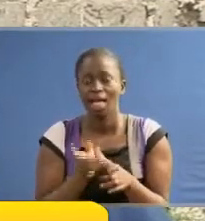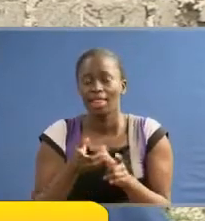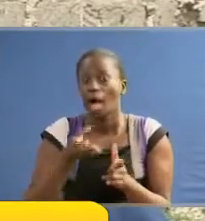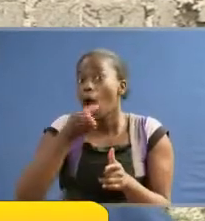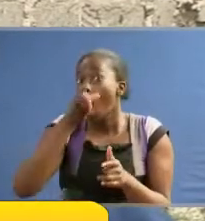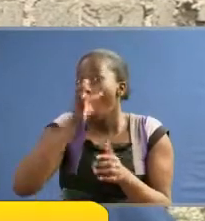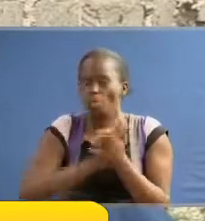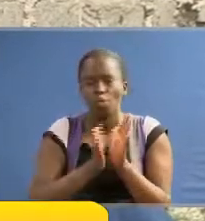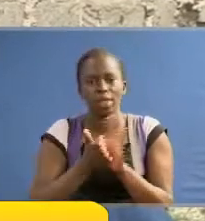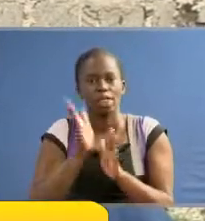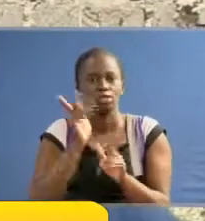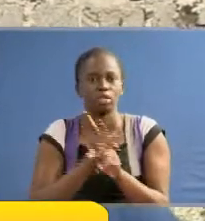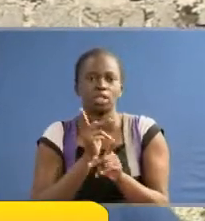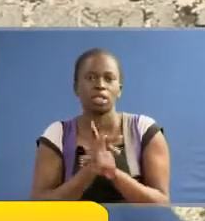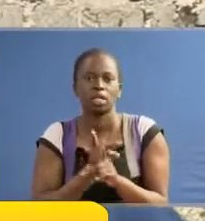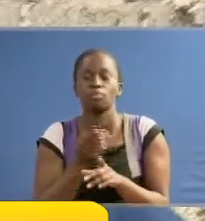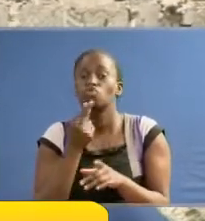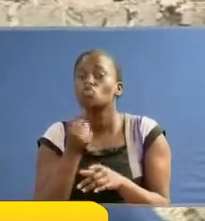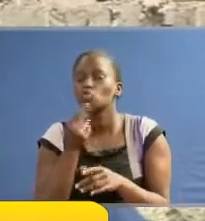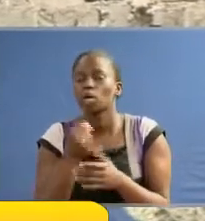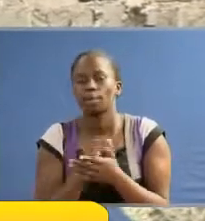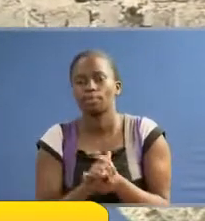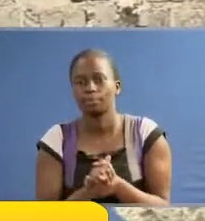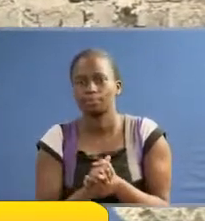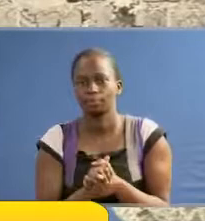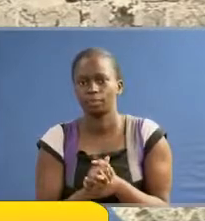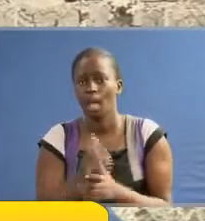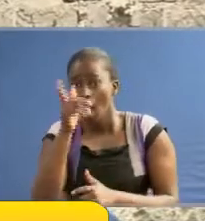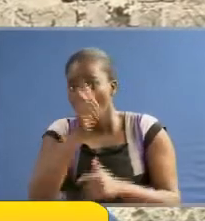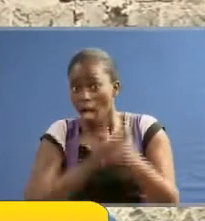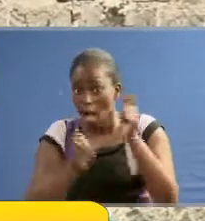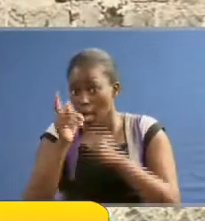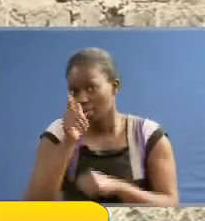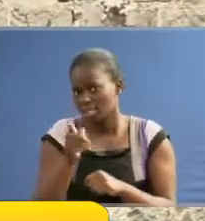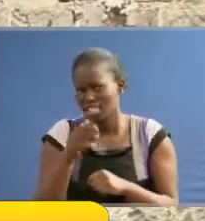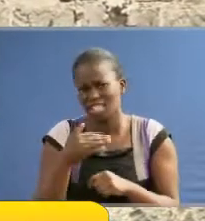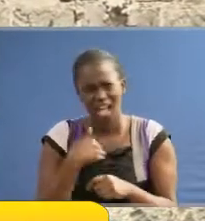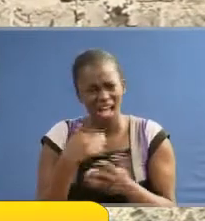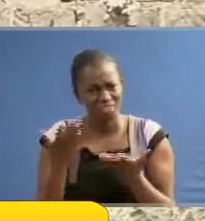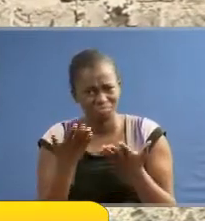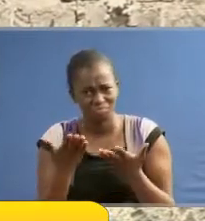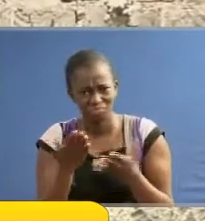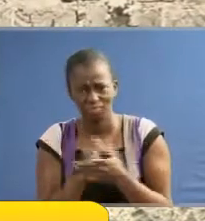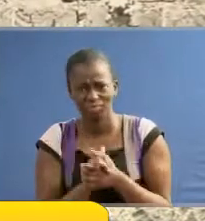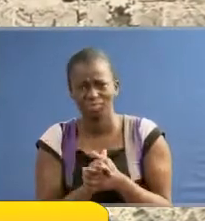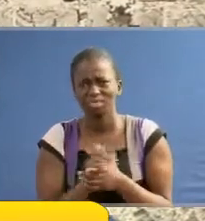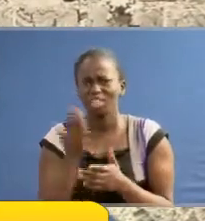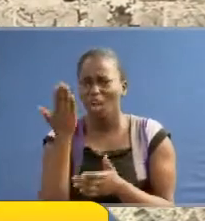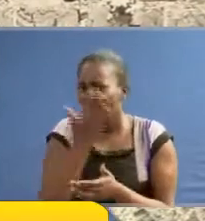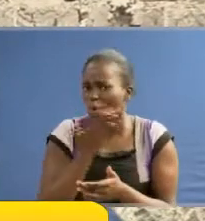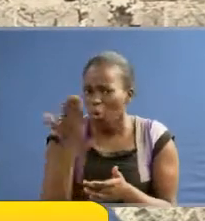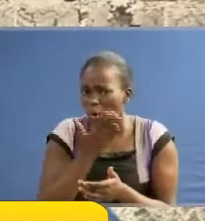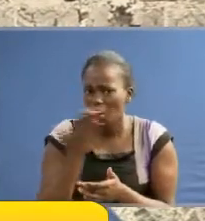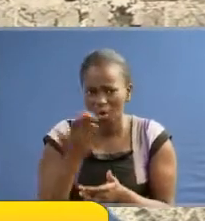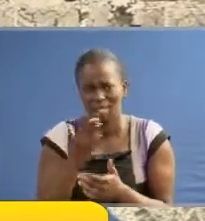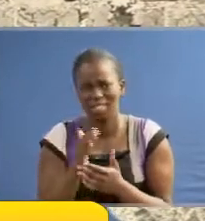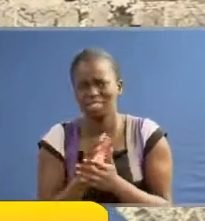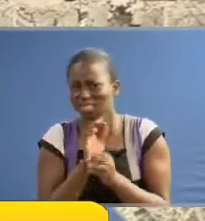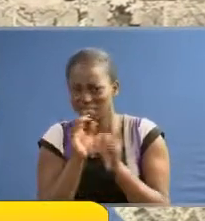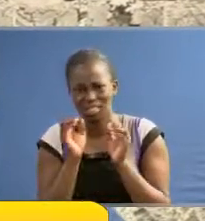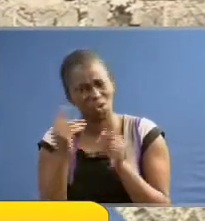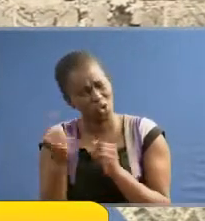bila kuweka sukari peke yake. Na maziwa ya punda haina bofu. Yaani haina mafuta, iko na bofu